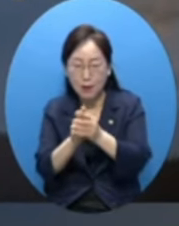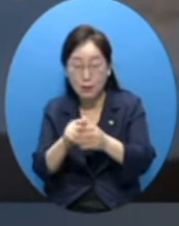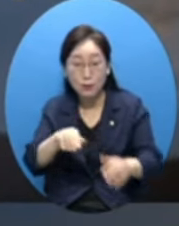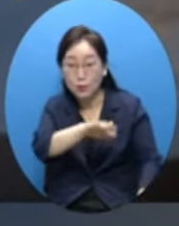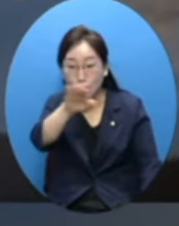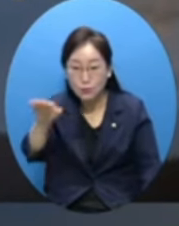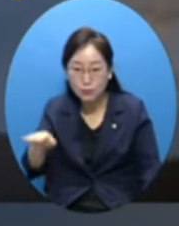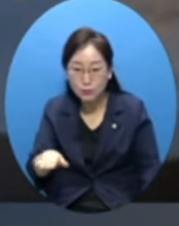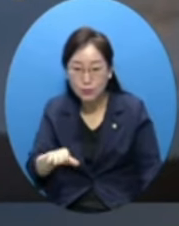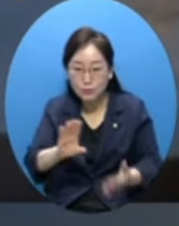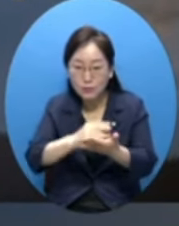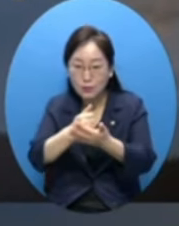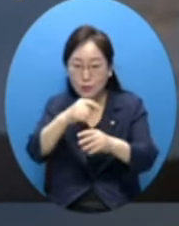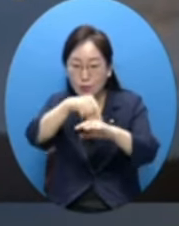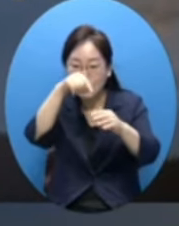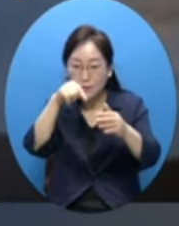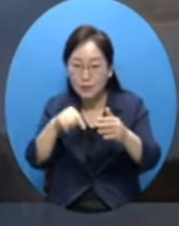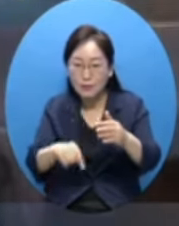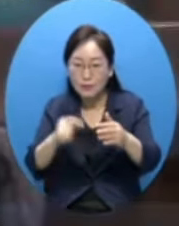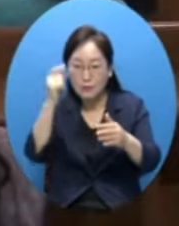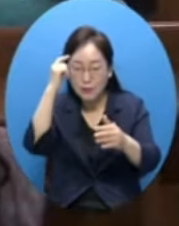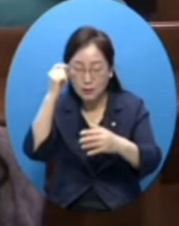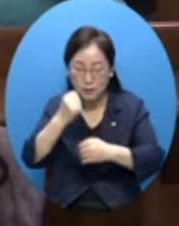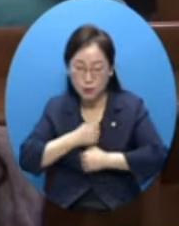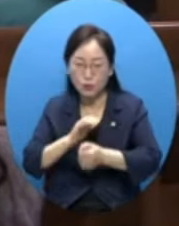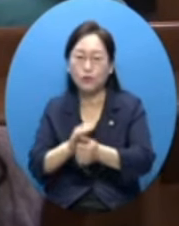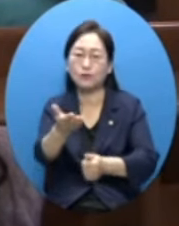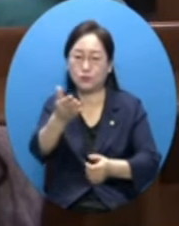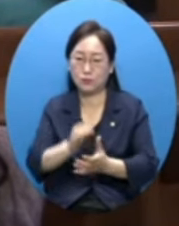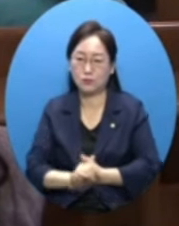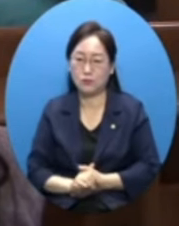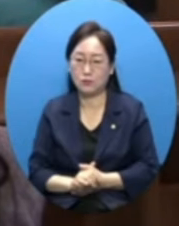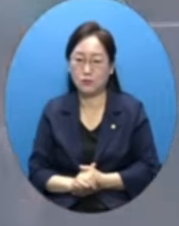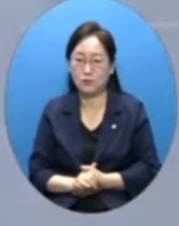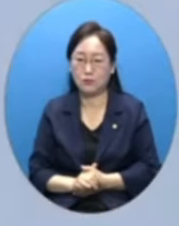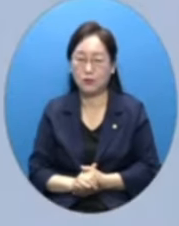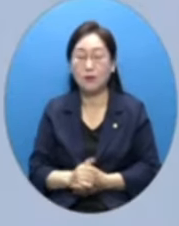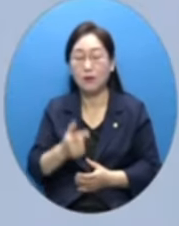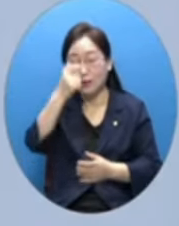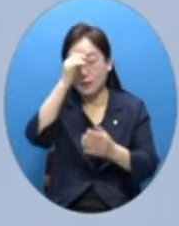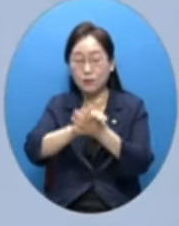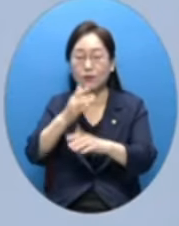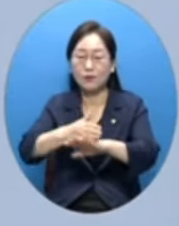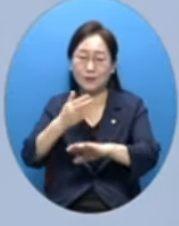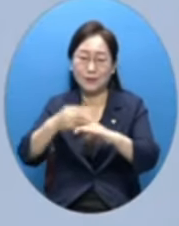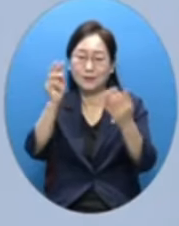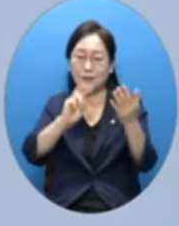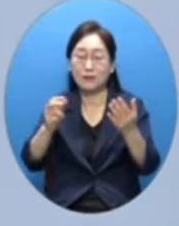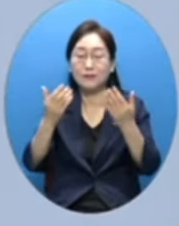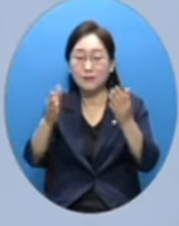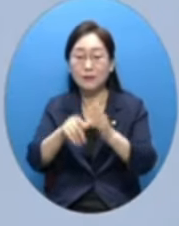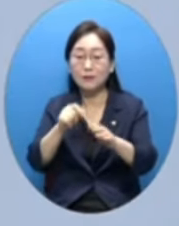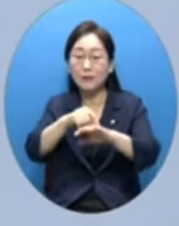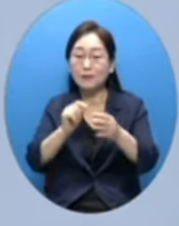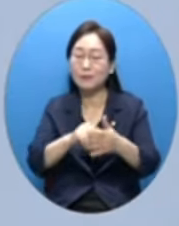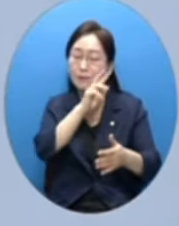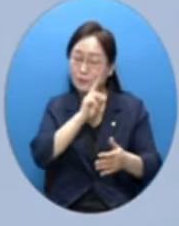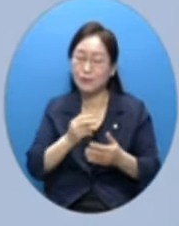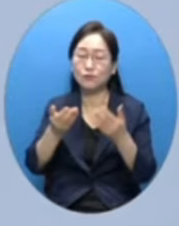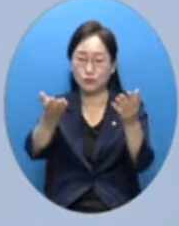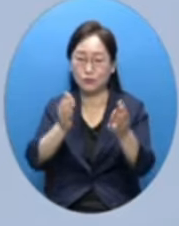마음과 생각을 지키시리라 할렐루야 아멘 기도와 감사와 찬양으로 나가면 주께 우리 마음에 평안함을